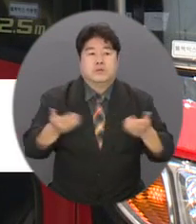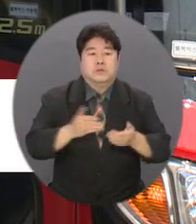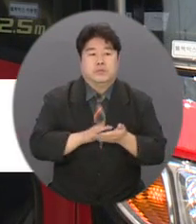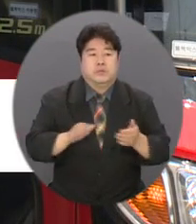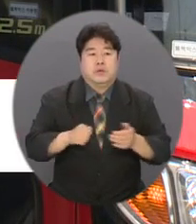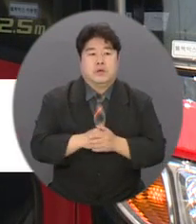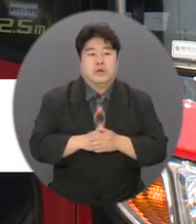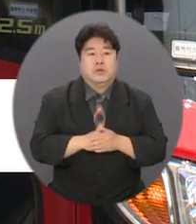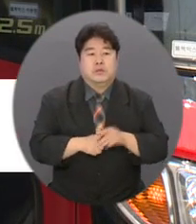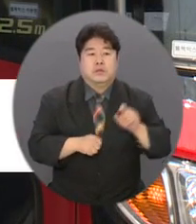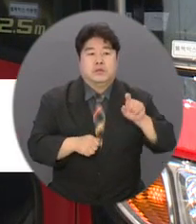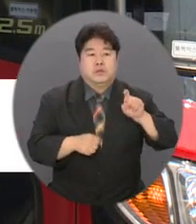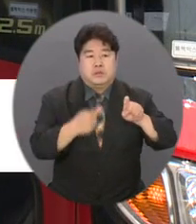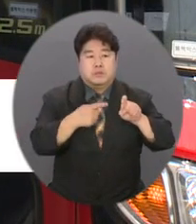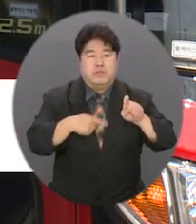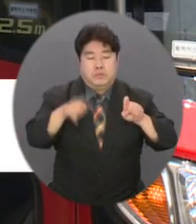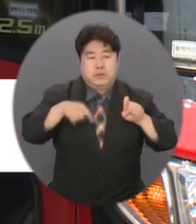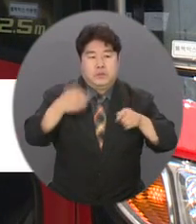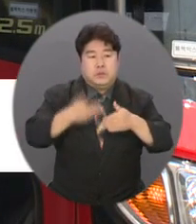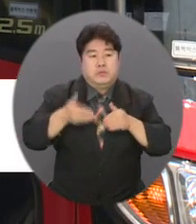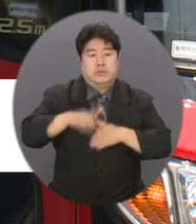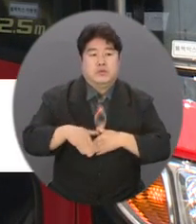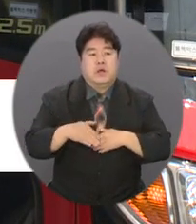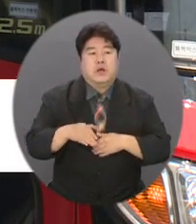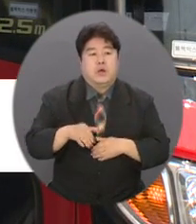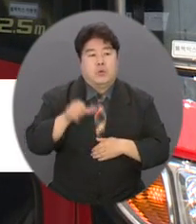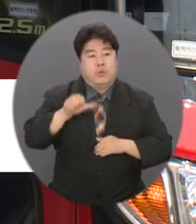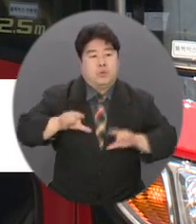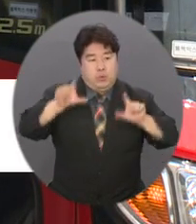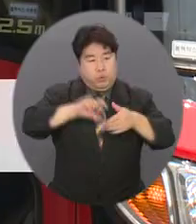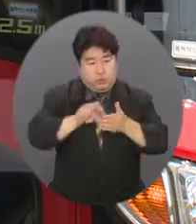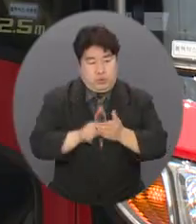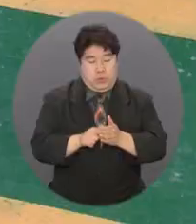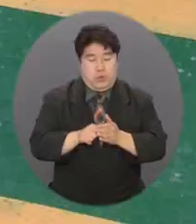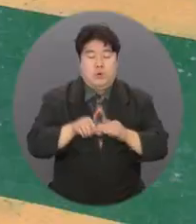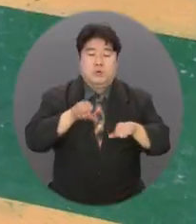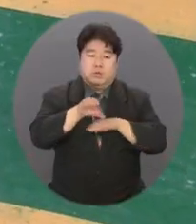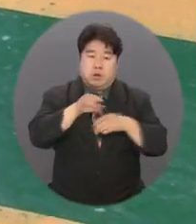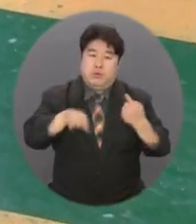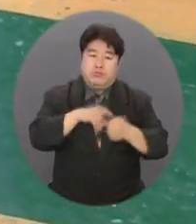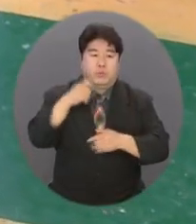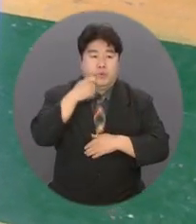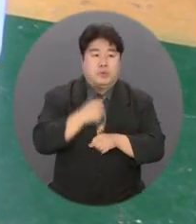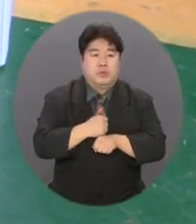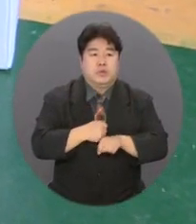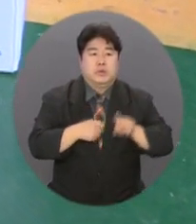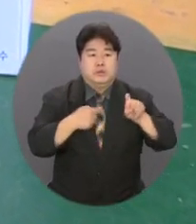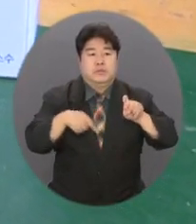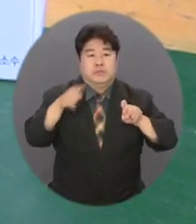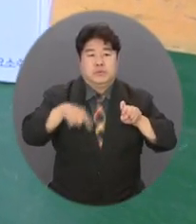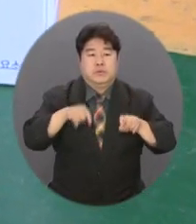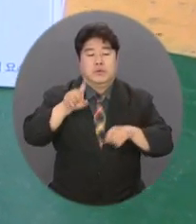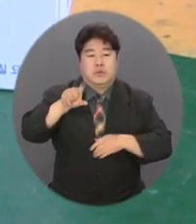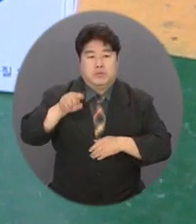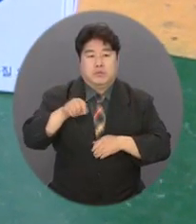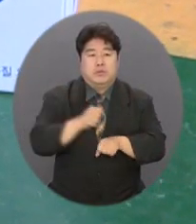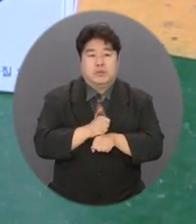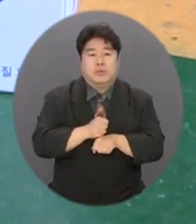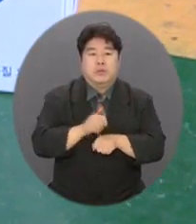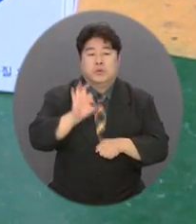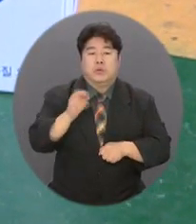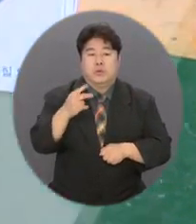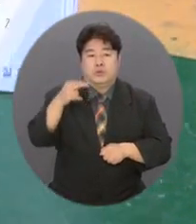20m 나왔는데 있냔 마이 테마 놓일 가야되는 오일이 번 차가 서 개선했습니다 10리터 의 1만원 선 이던 요소 수는